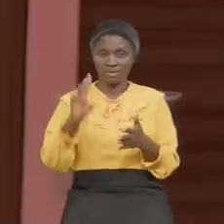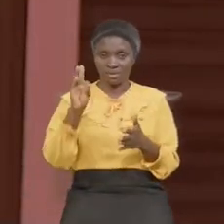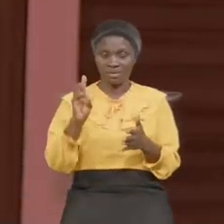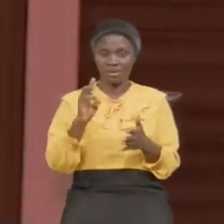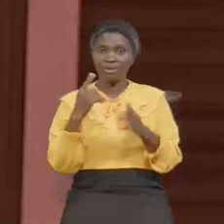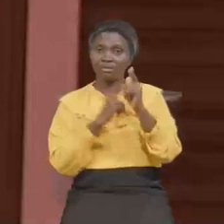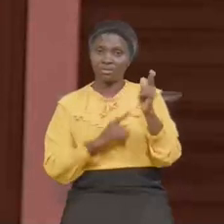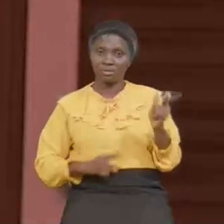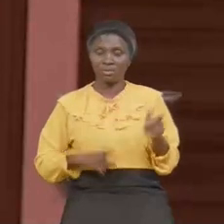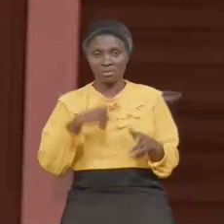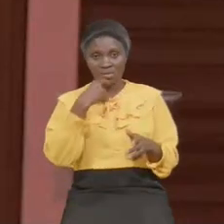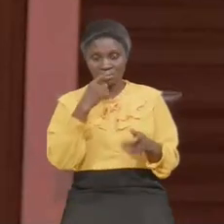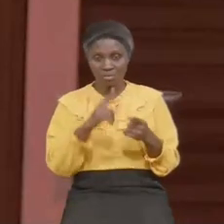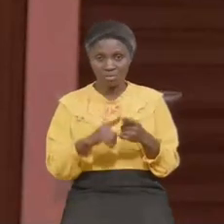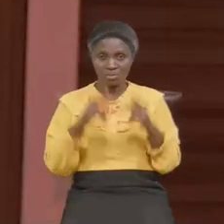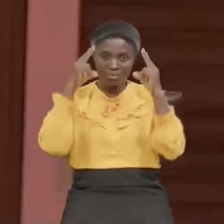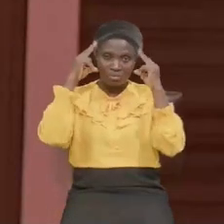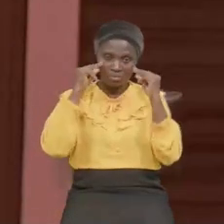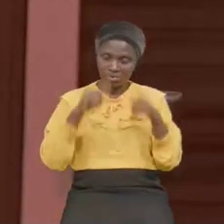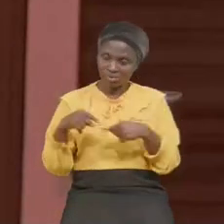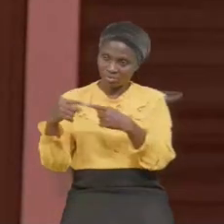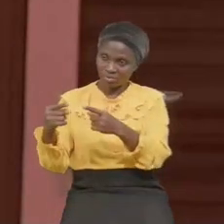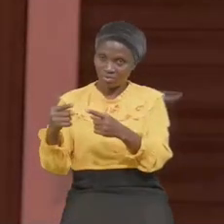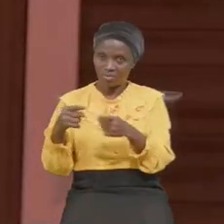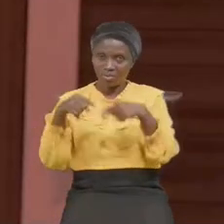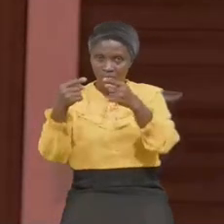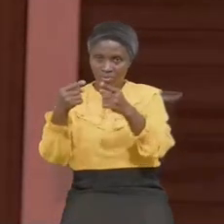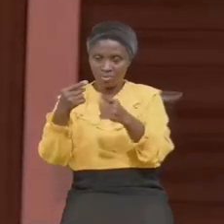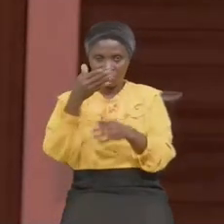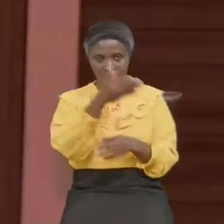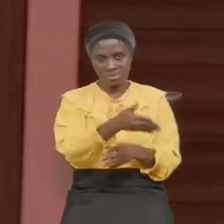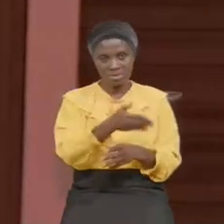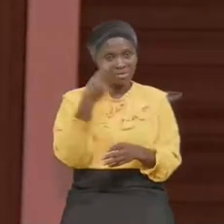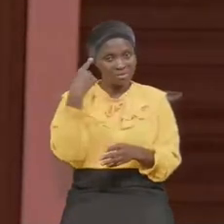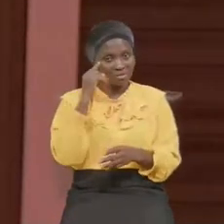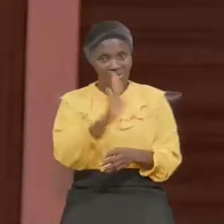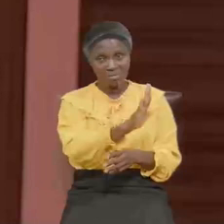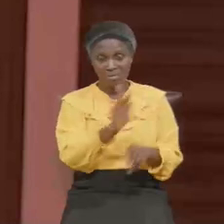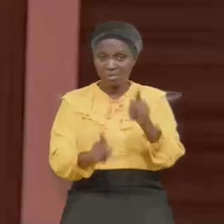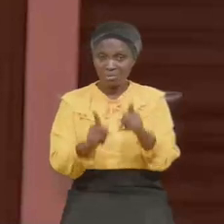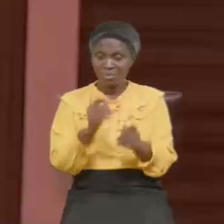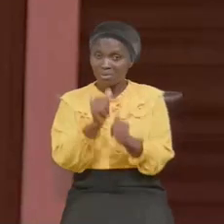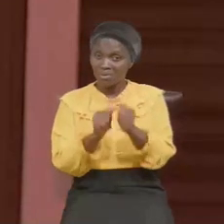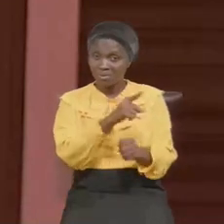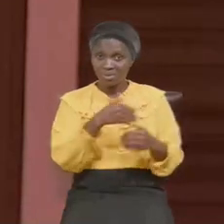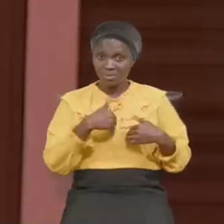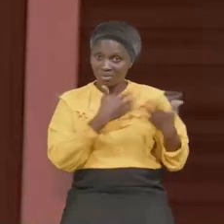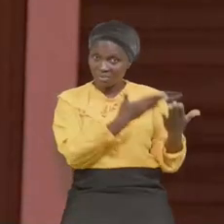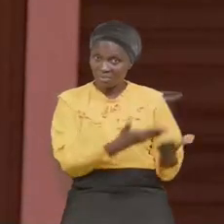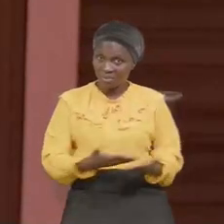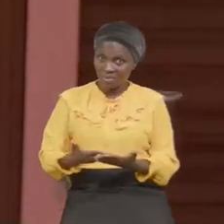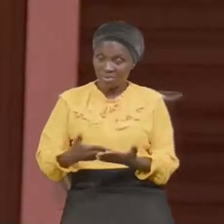Moïse, va, descends, car ton peuple que tu as fait sortir du pays d'Égypte